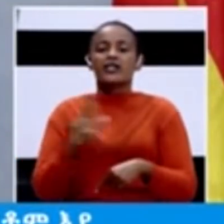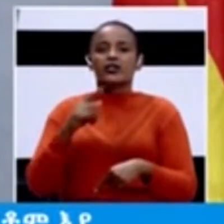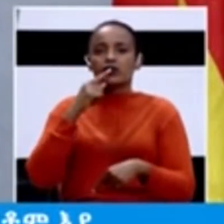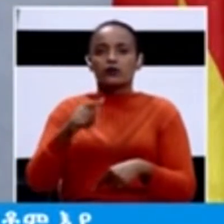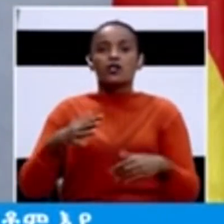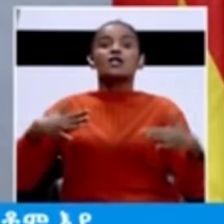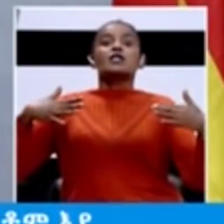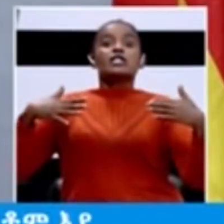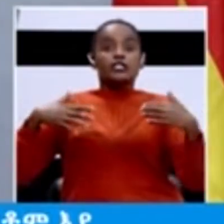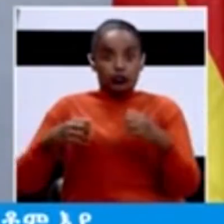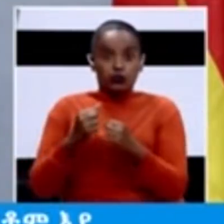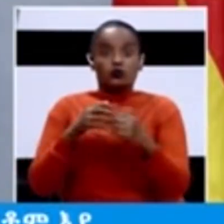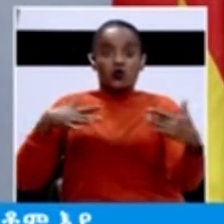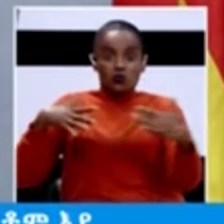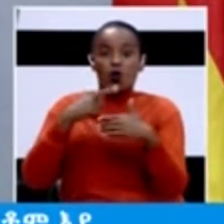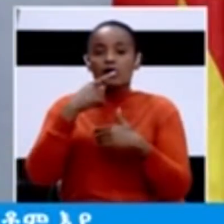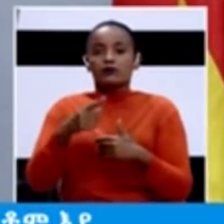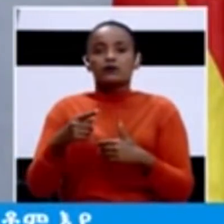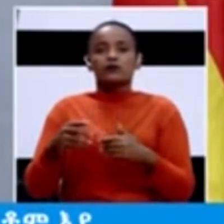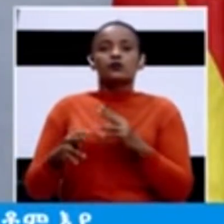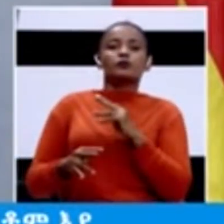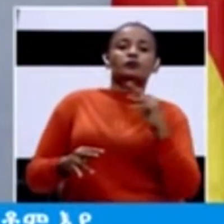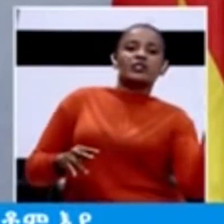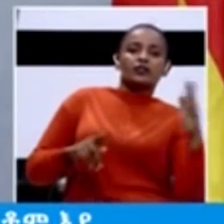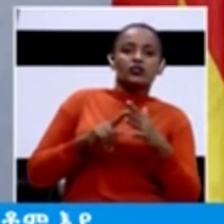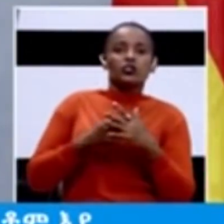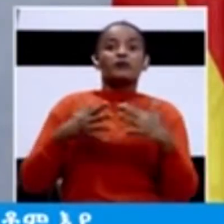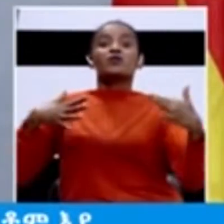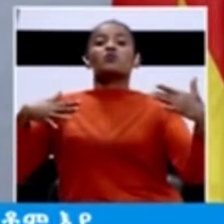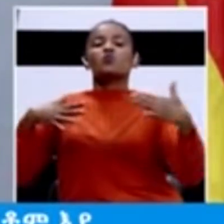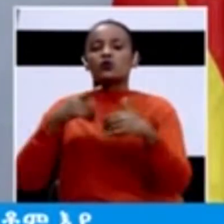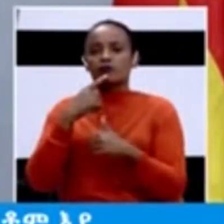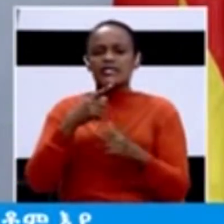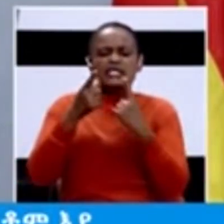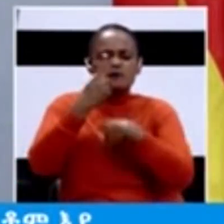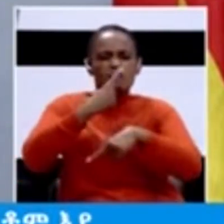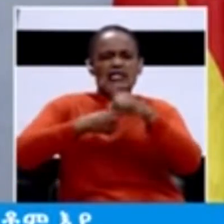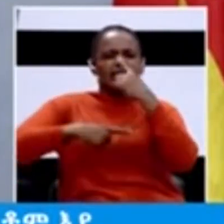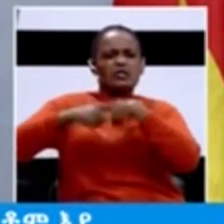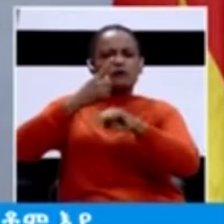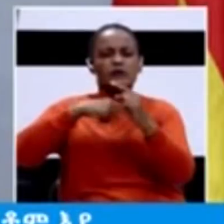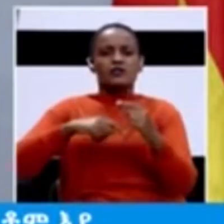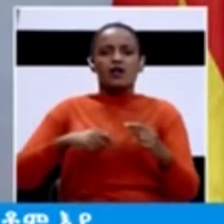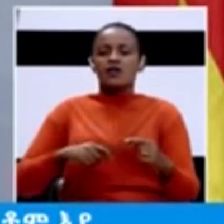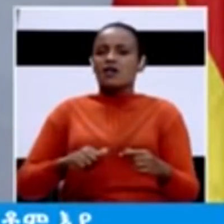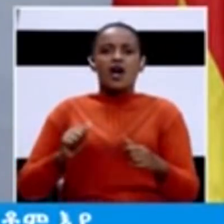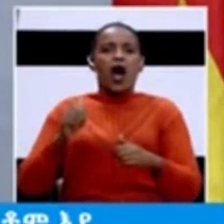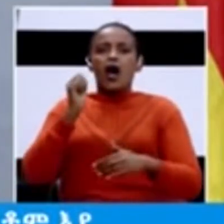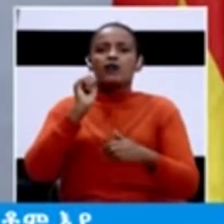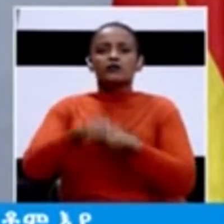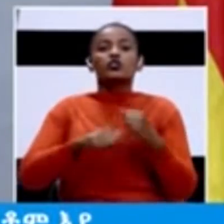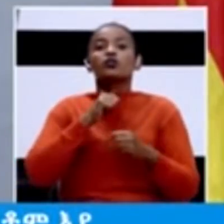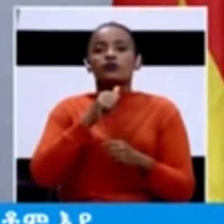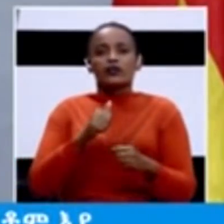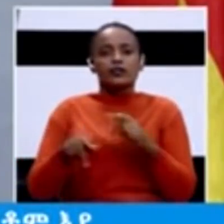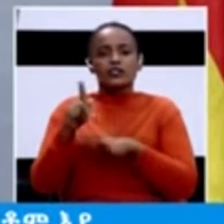ክንገጥሞ ኢና ኢልና እቲ ብምዕራብ ዝጀመረ እውን ንገጥሞ ኢና ዘለና ዘምፀ ይምፃእ ኣይንምሕሩን። ህዝብን